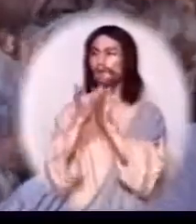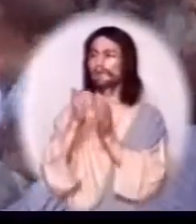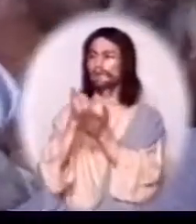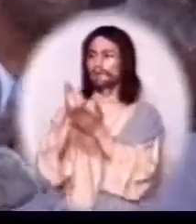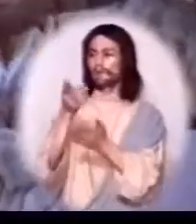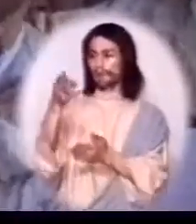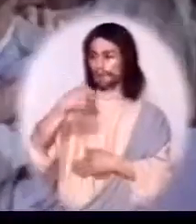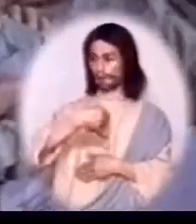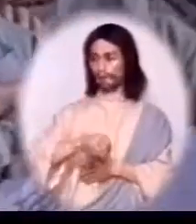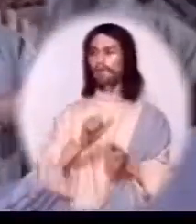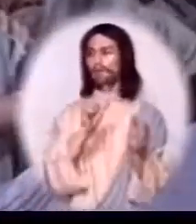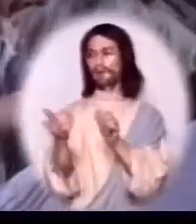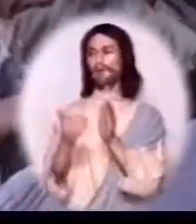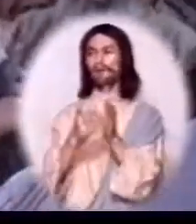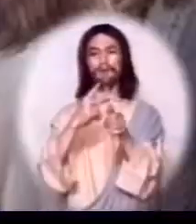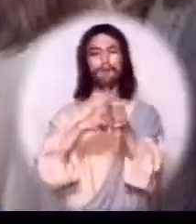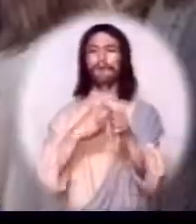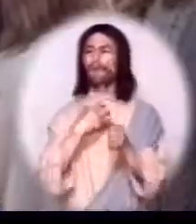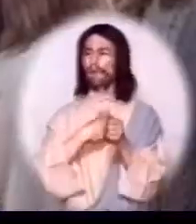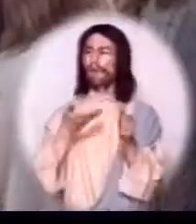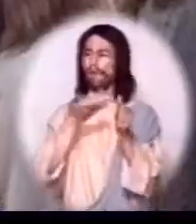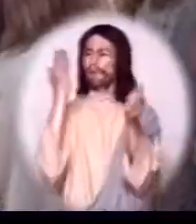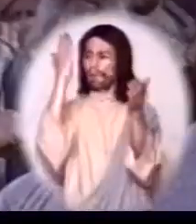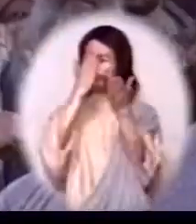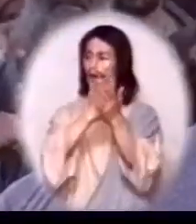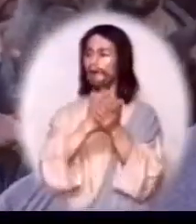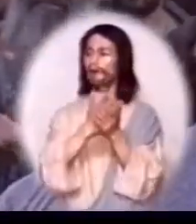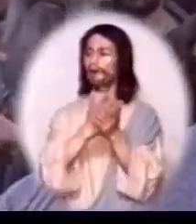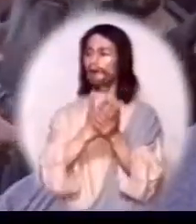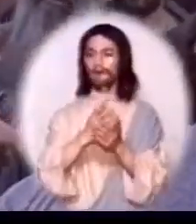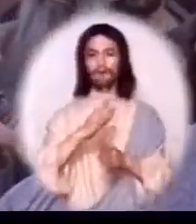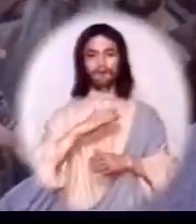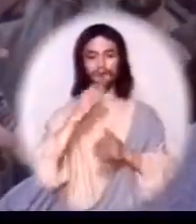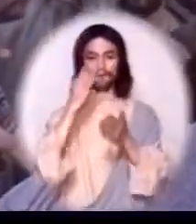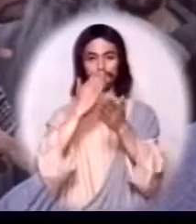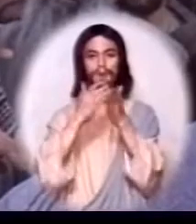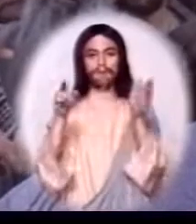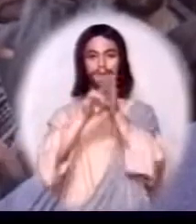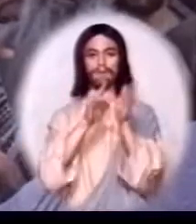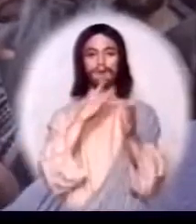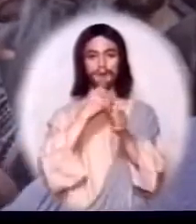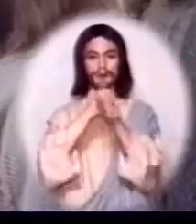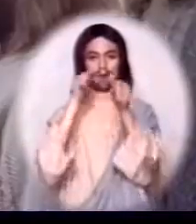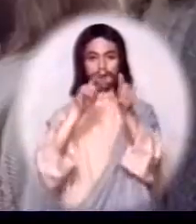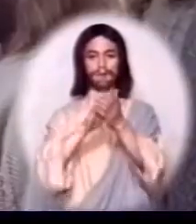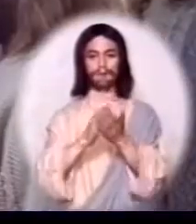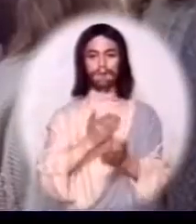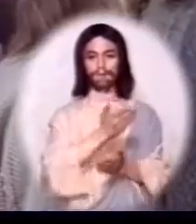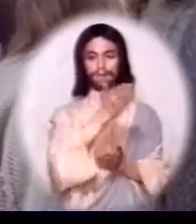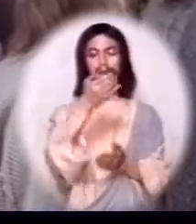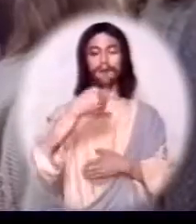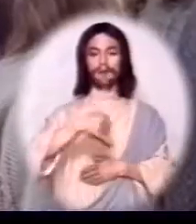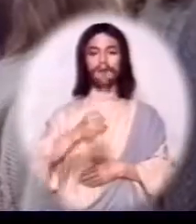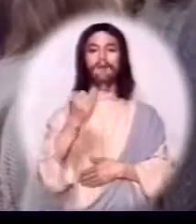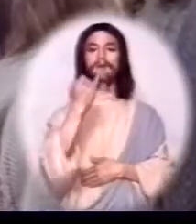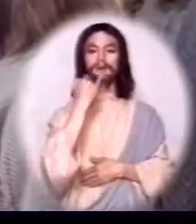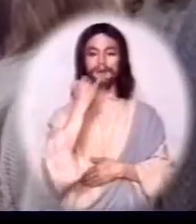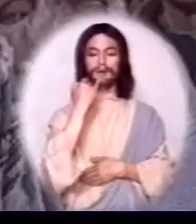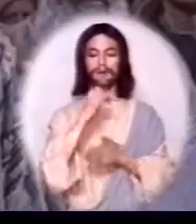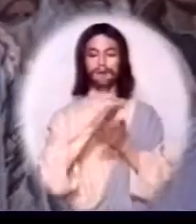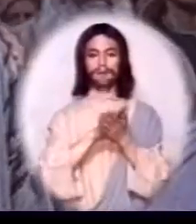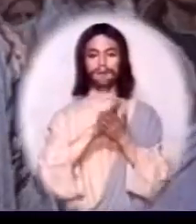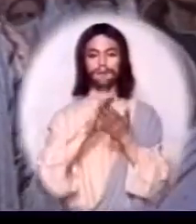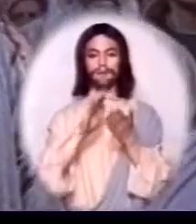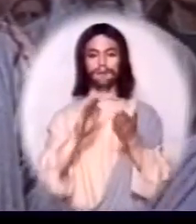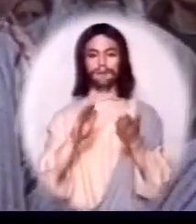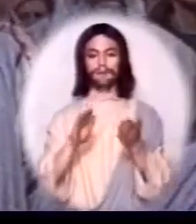예, 선생님. 당신의 딸이 죽었소. 선생님을 더 이상 괴롭히지 마시오. 두려워 말라. 믿기만 하라. 너희 딸은 괜찮다.